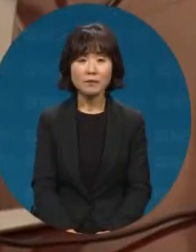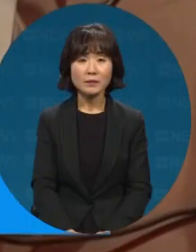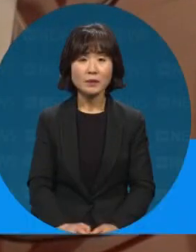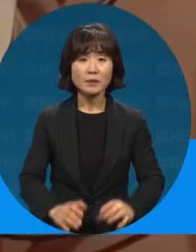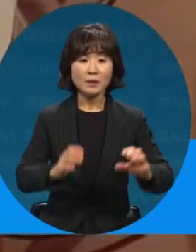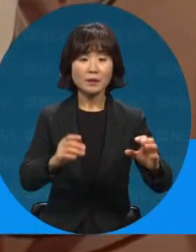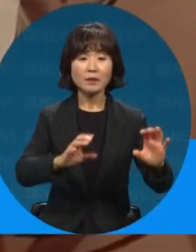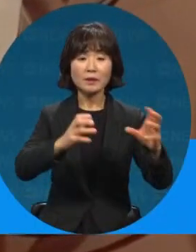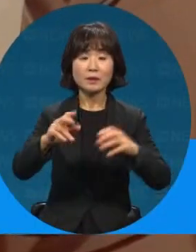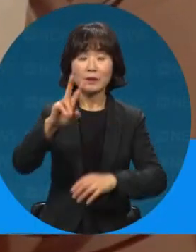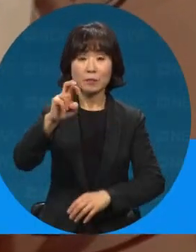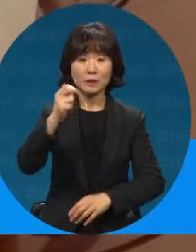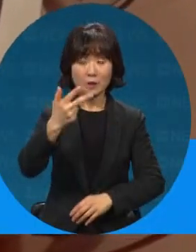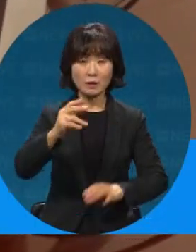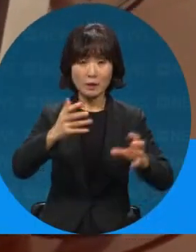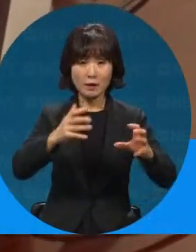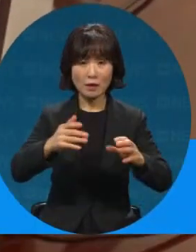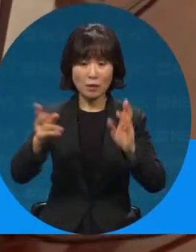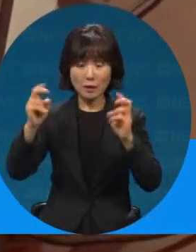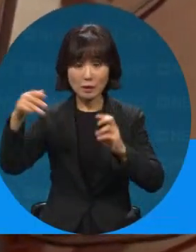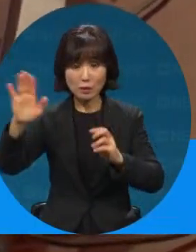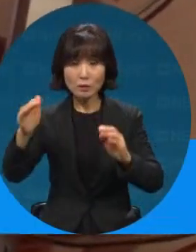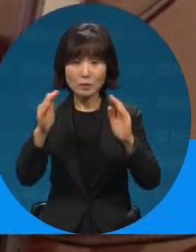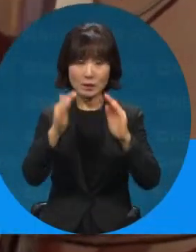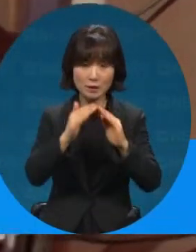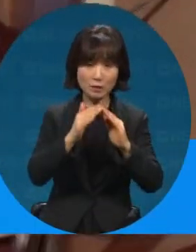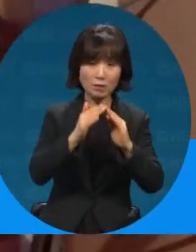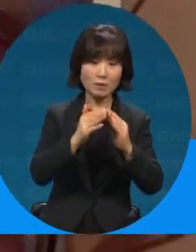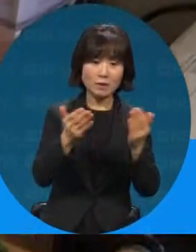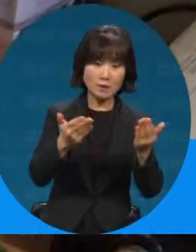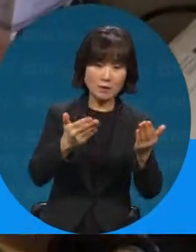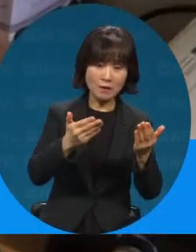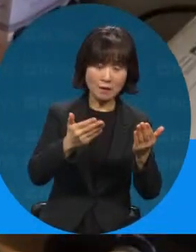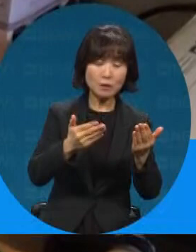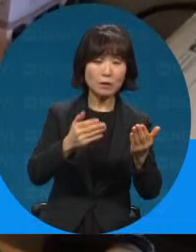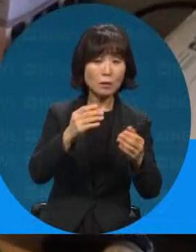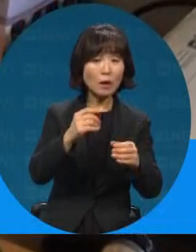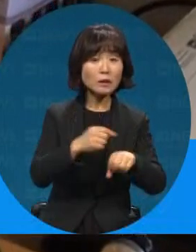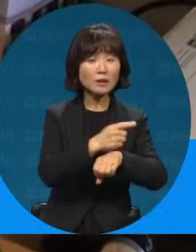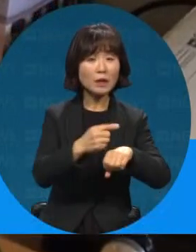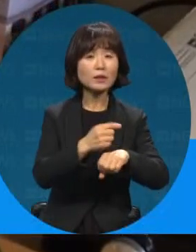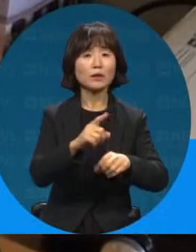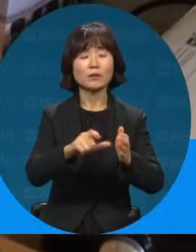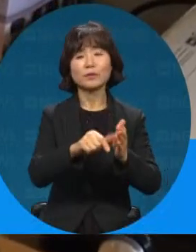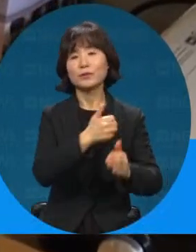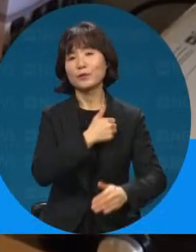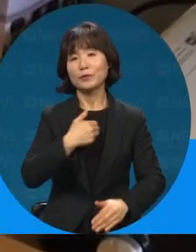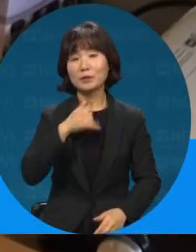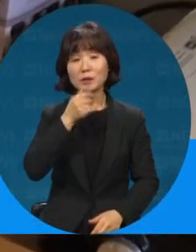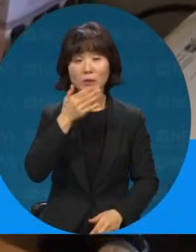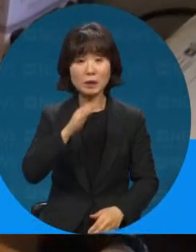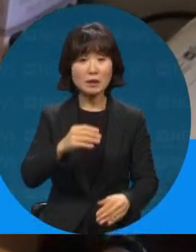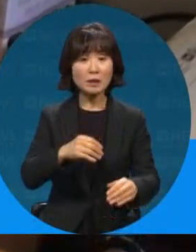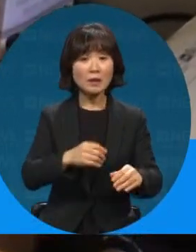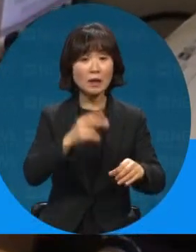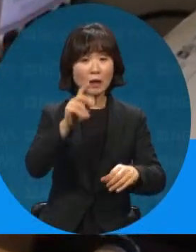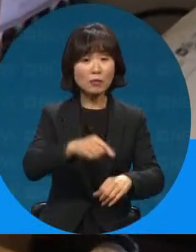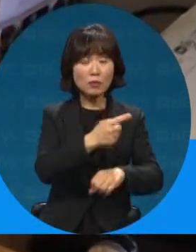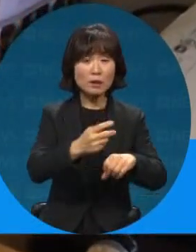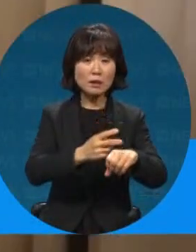세계 27개국 근로자들이 재택근무로 하루 1시간 넘게 여유시간을 얻었지만 절반가량을 업무에 투입한 것으로